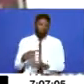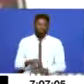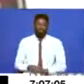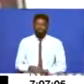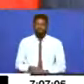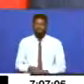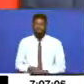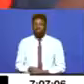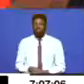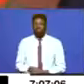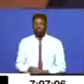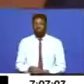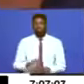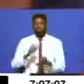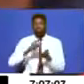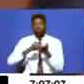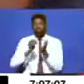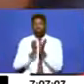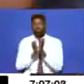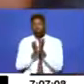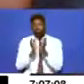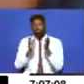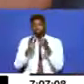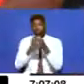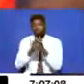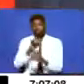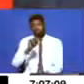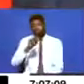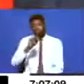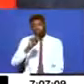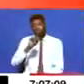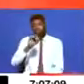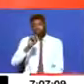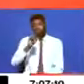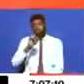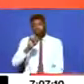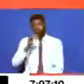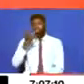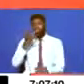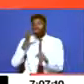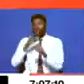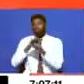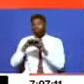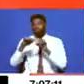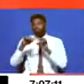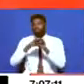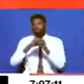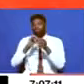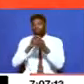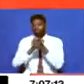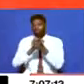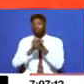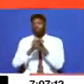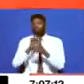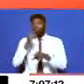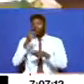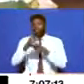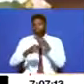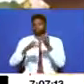Katibu mkuu wa chama cha Jubilee Jeremiah Kioni amewahakikishia wanachama wa chama hicho kwamba shughuli ya mchujo wa chama